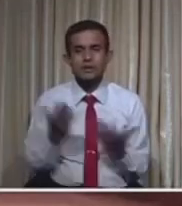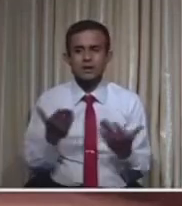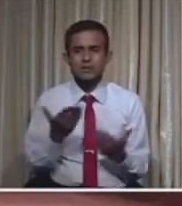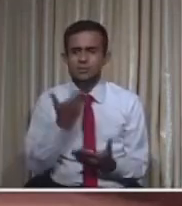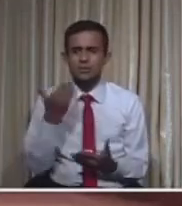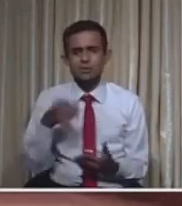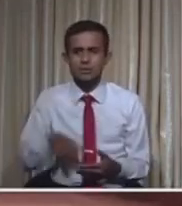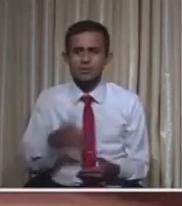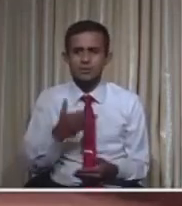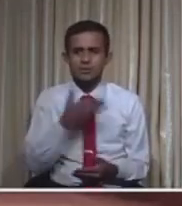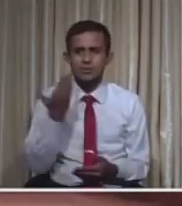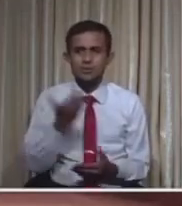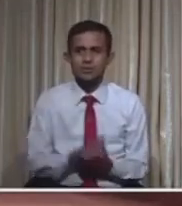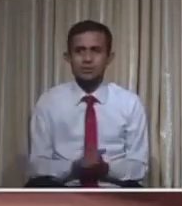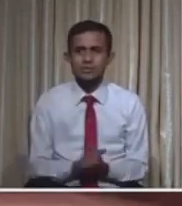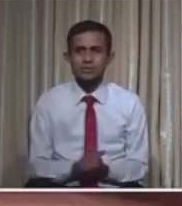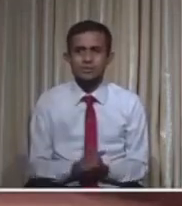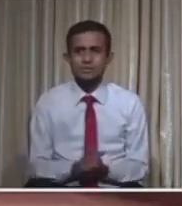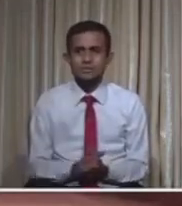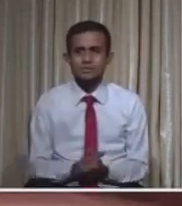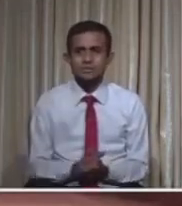දැනුත්